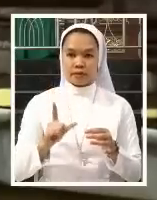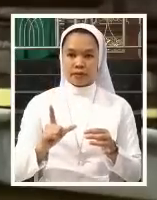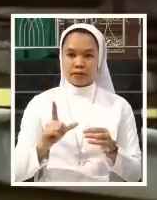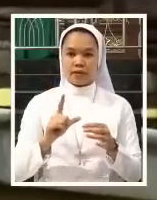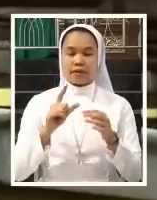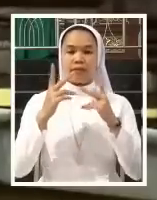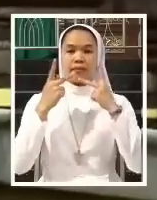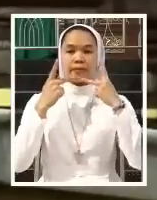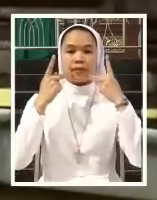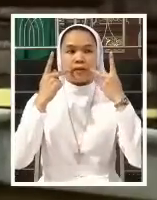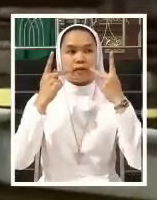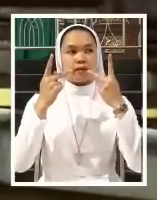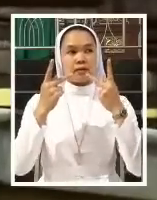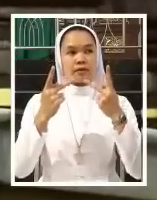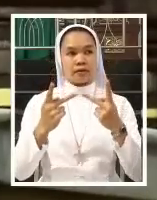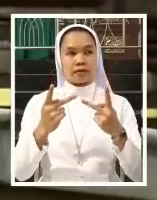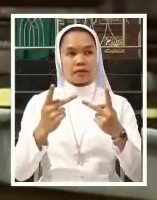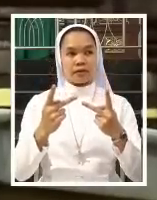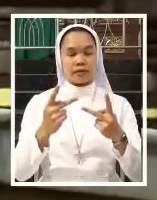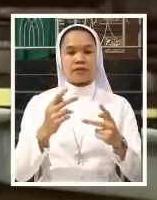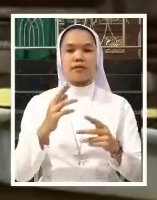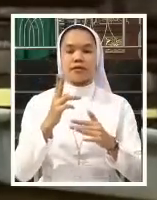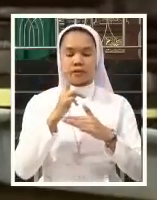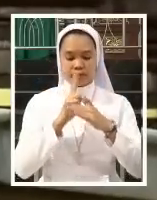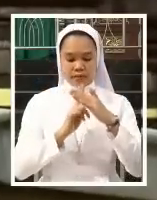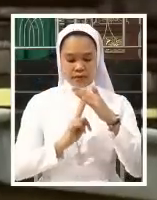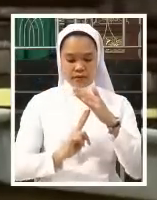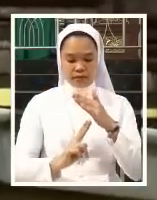Magbareta sa mga mapakumbaba.